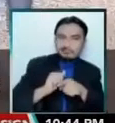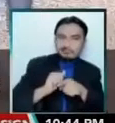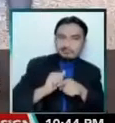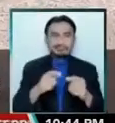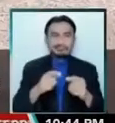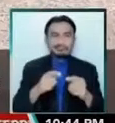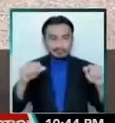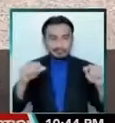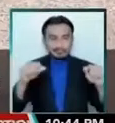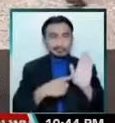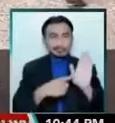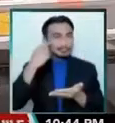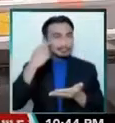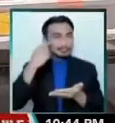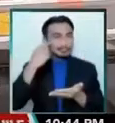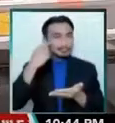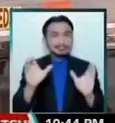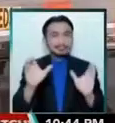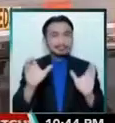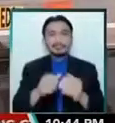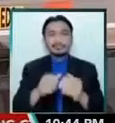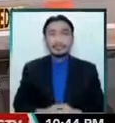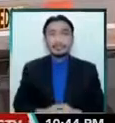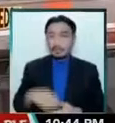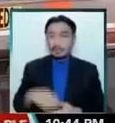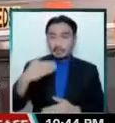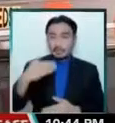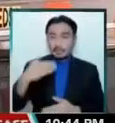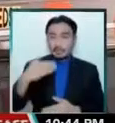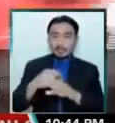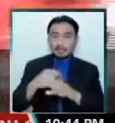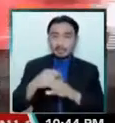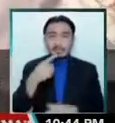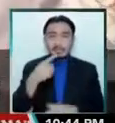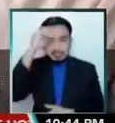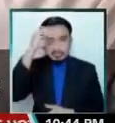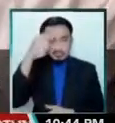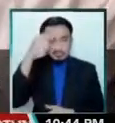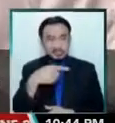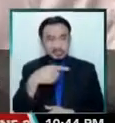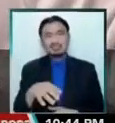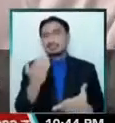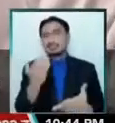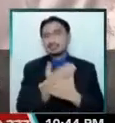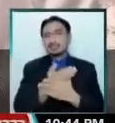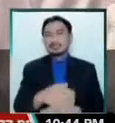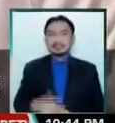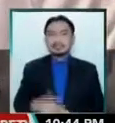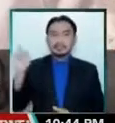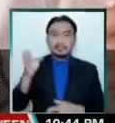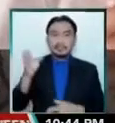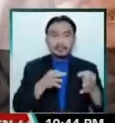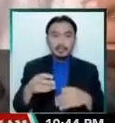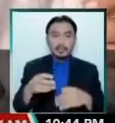Pero para sa ilang jeepney driver, abal lang daw ito. Tulotin namin pasero sa kalsada. Alam nga lang, titingnan pa namin yun bago